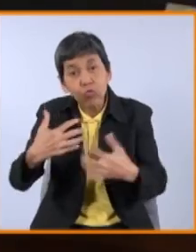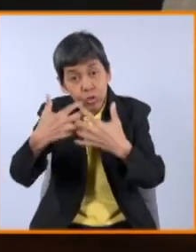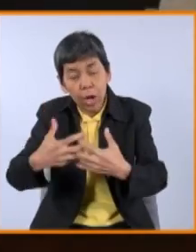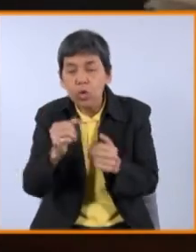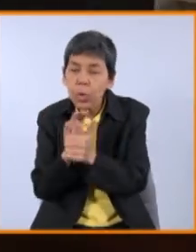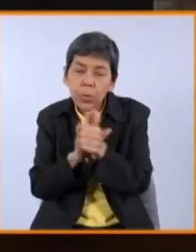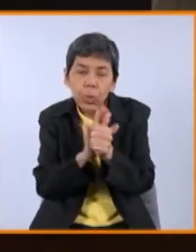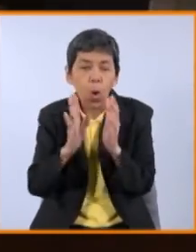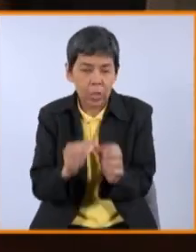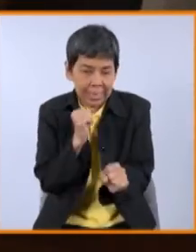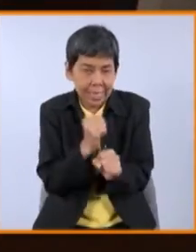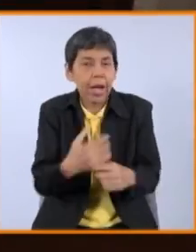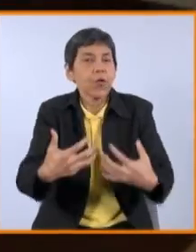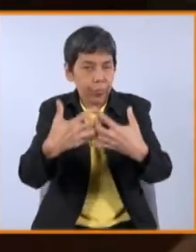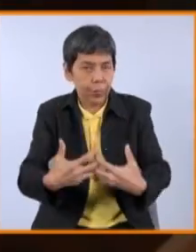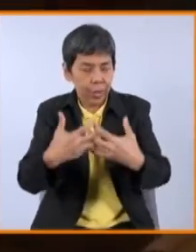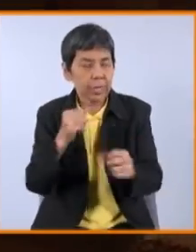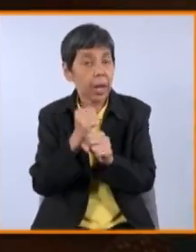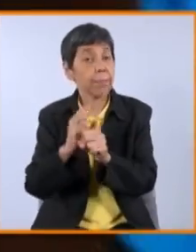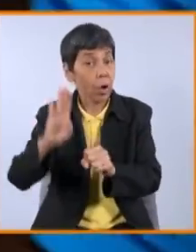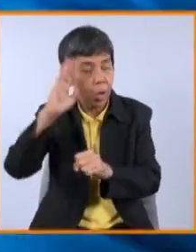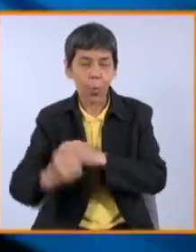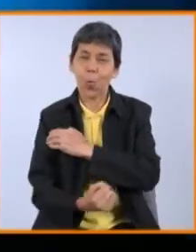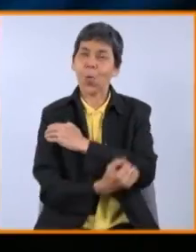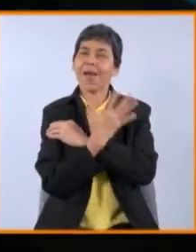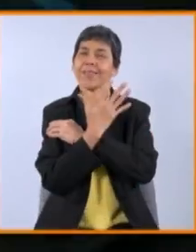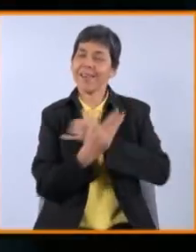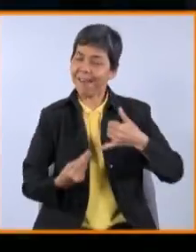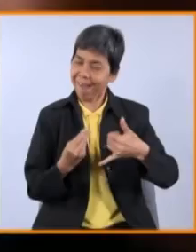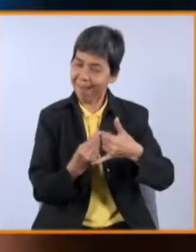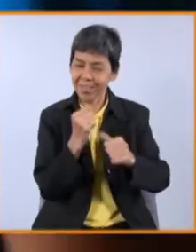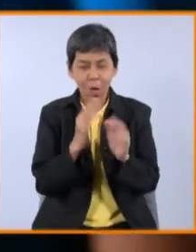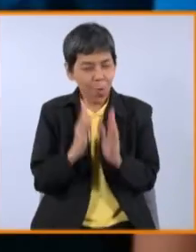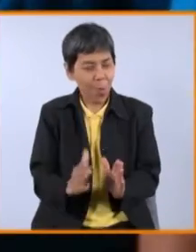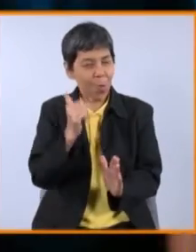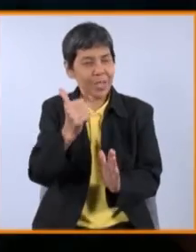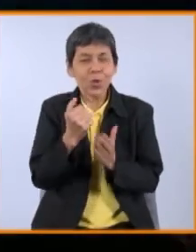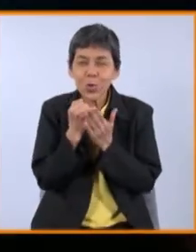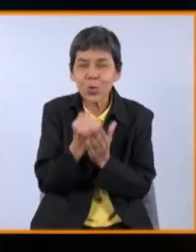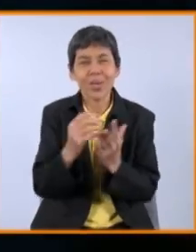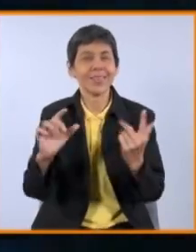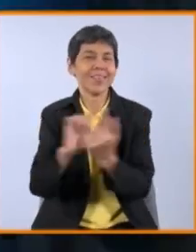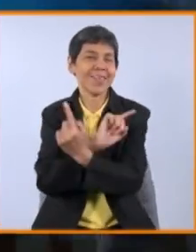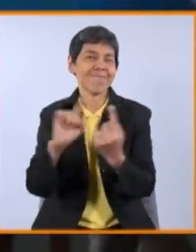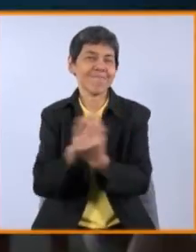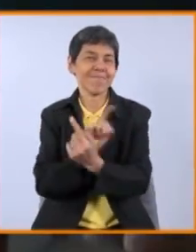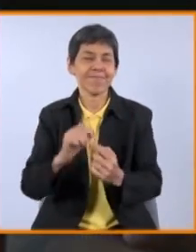ดูแลพนักงานในโรงงานและออฟฟิศสร้างโอกาสและกำลังใจผลิตคนดีคืนกลับไปสู่สังคม